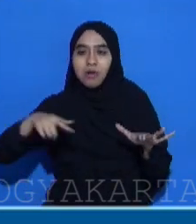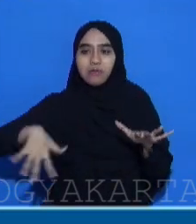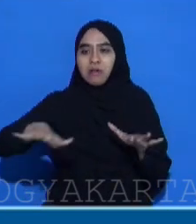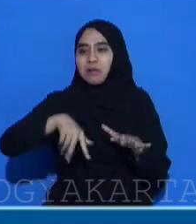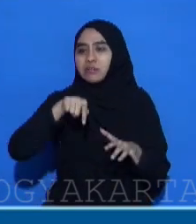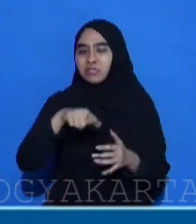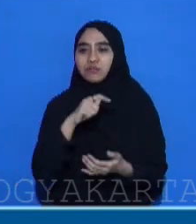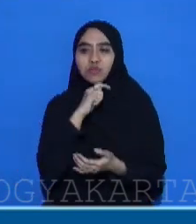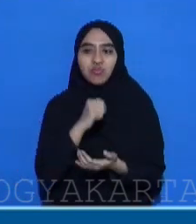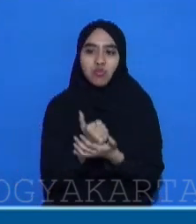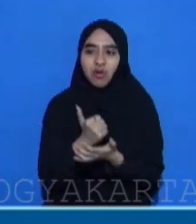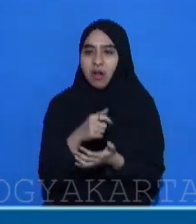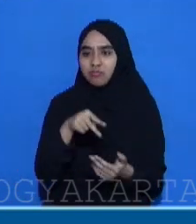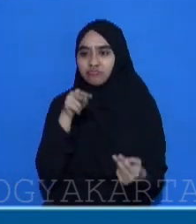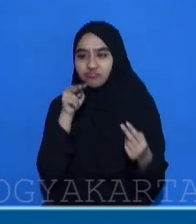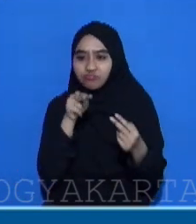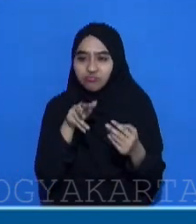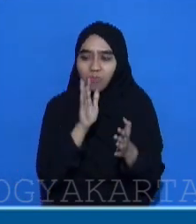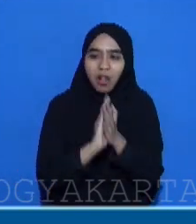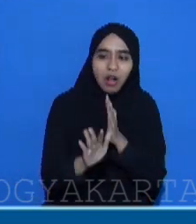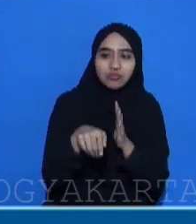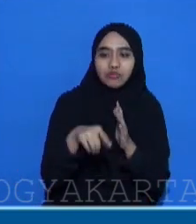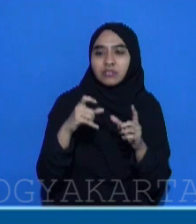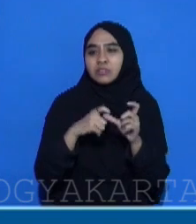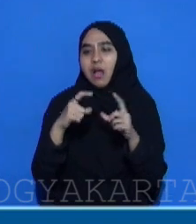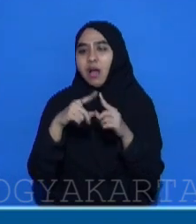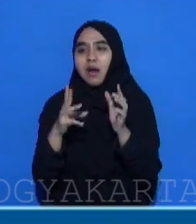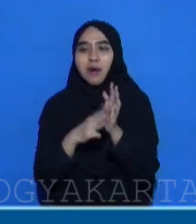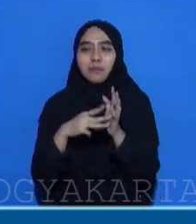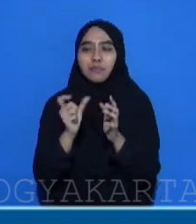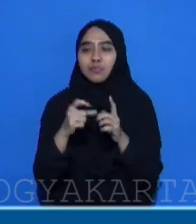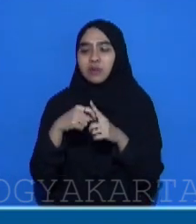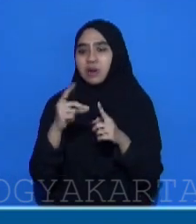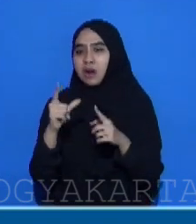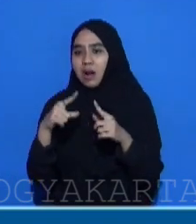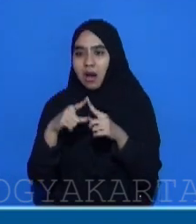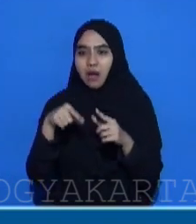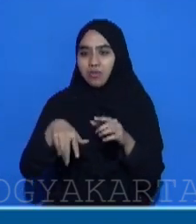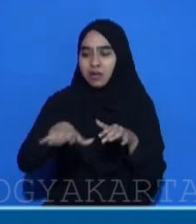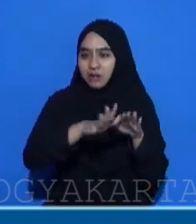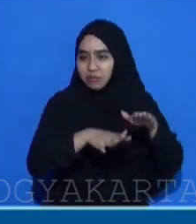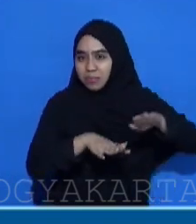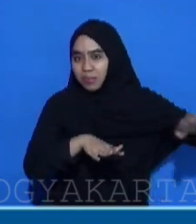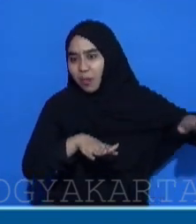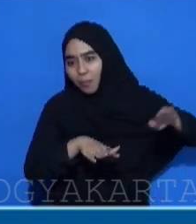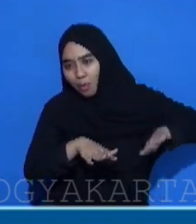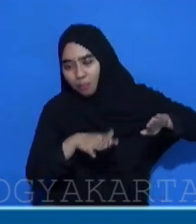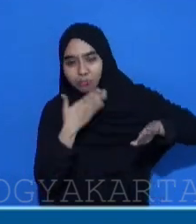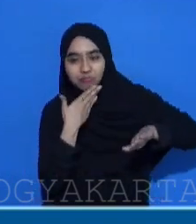Inggil ngadepi Samudra Kidul wontenipun pareden Awi teeping pinggir seganten menikamel sesawangan